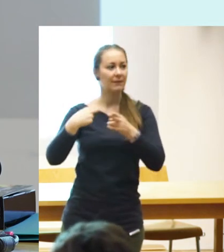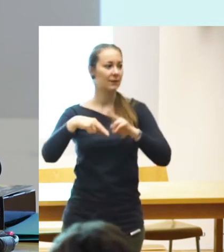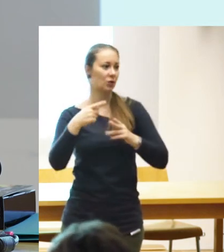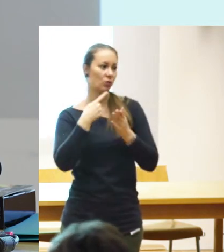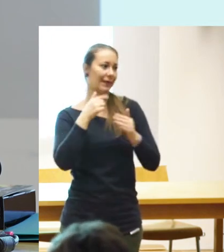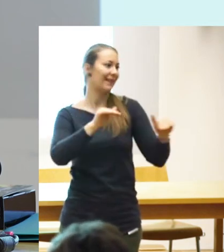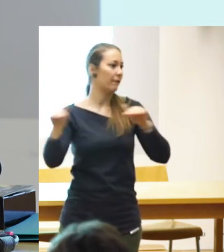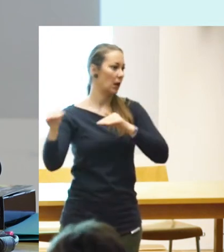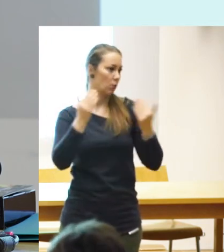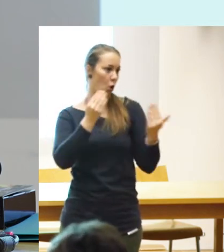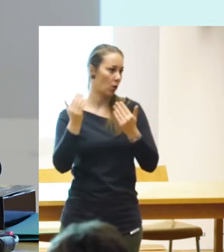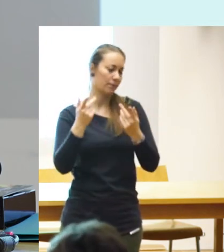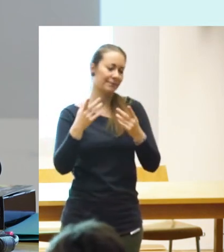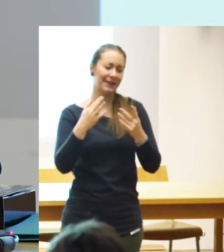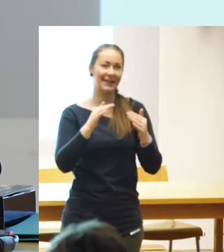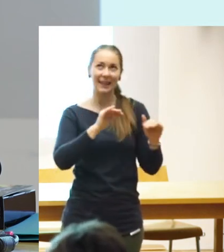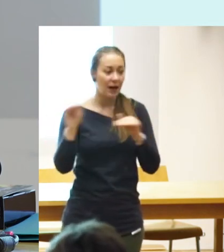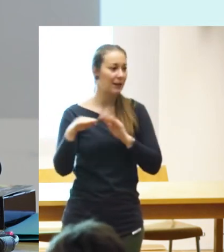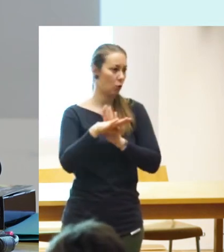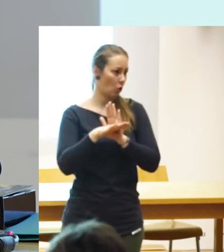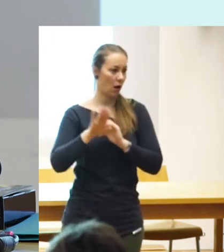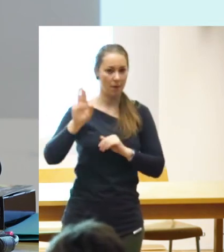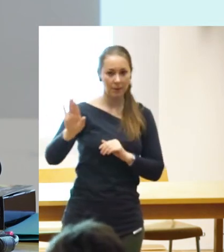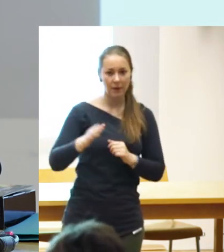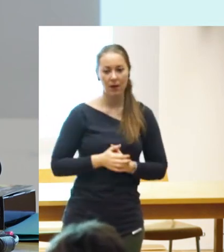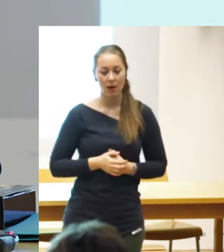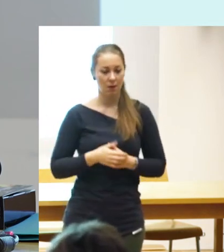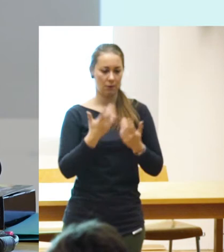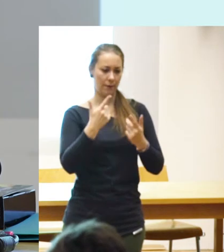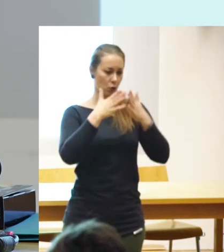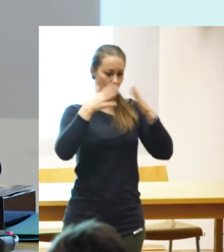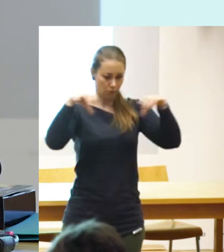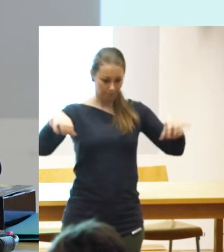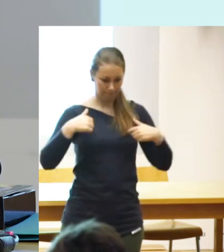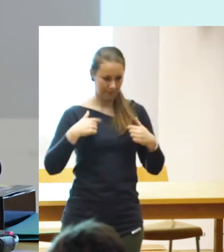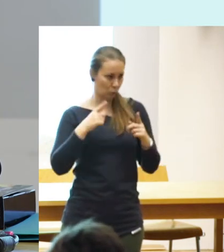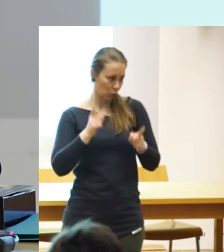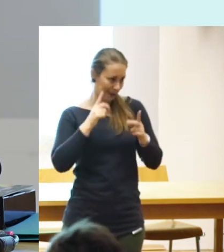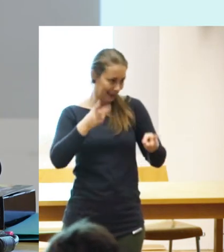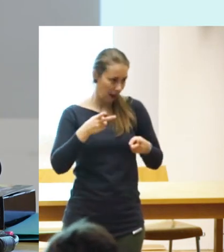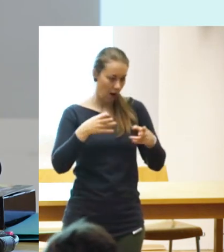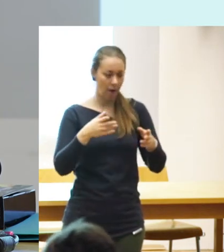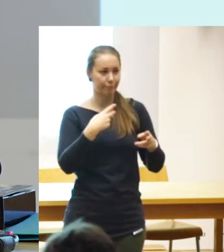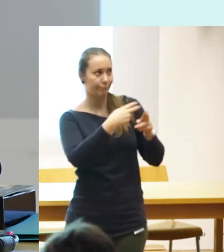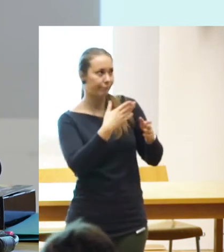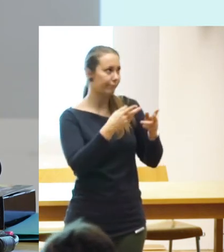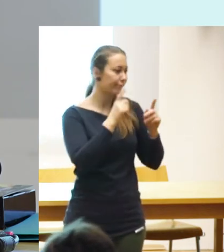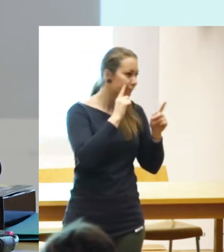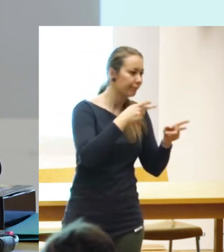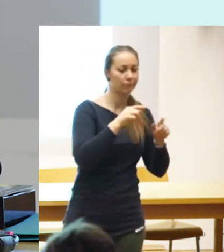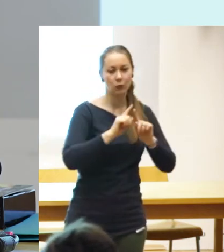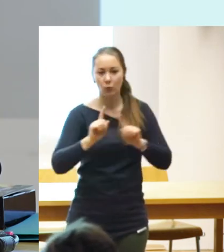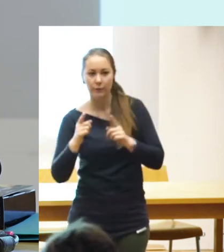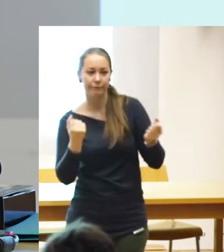program. Kromě starosti o tyhle ty dva domy nás provází